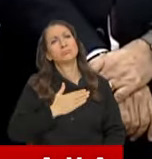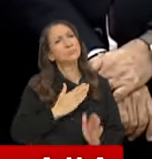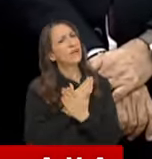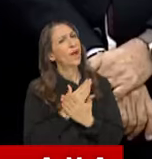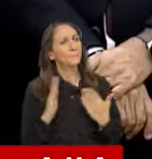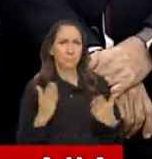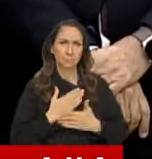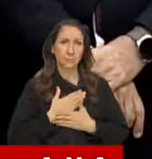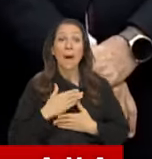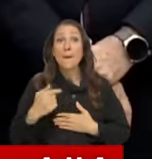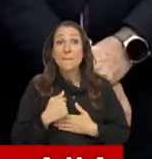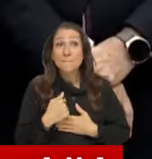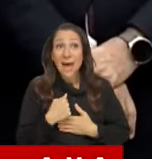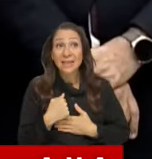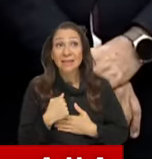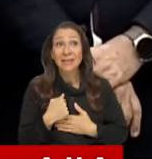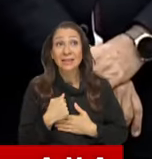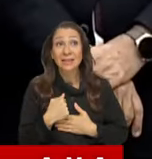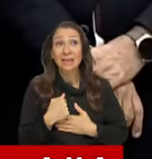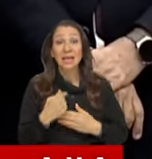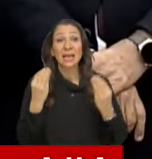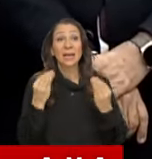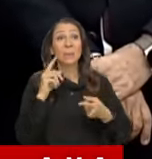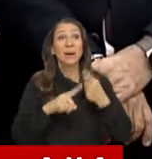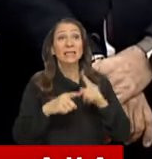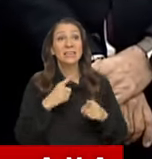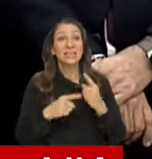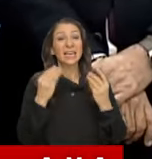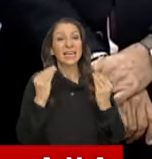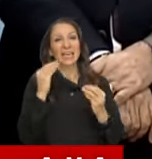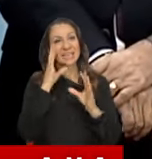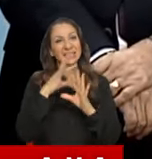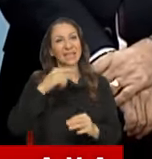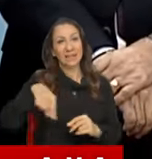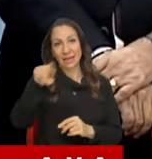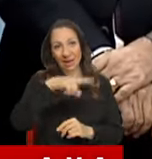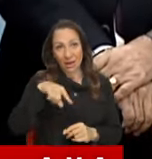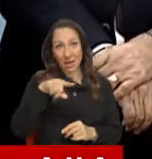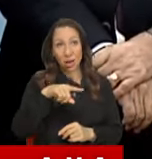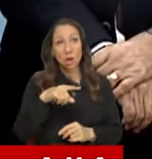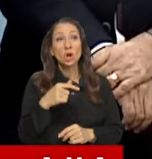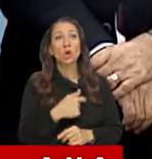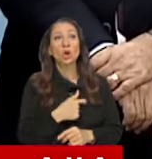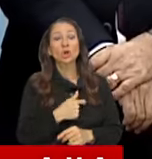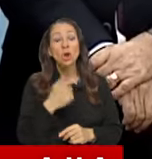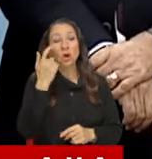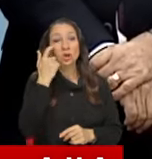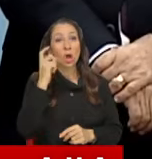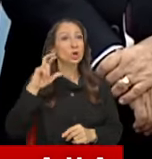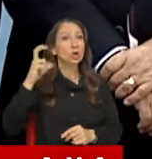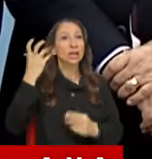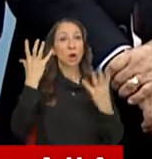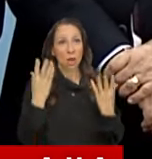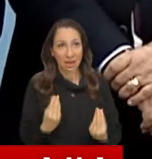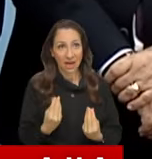edeceğim ben ben iyi partinin iyi insanlarına gönlünde gözünde Güneş